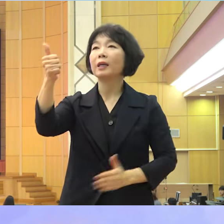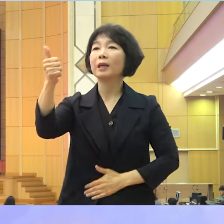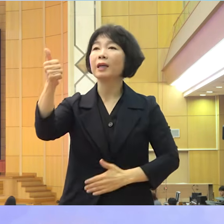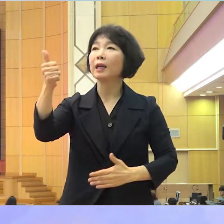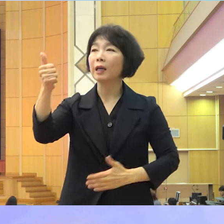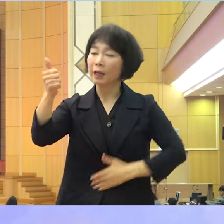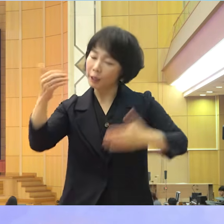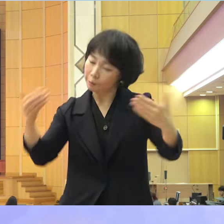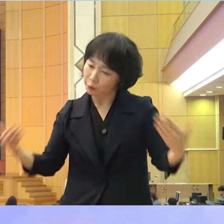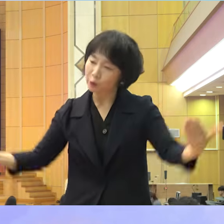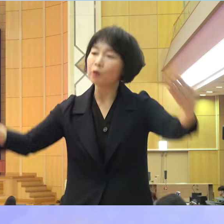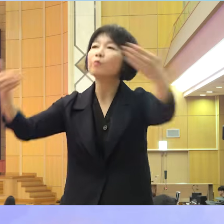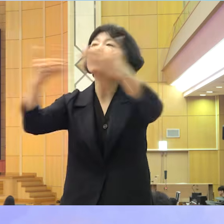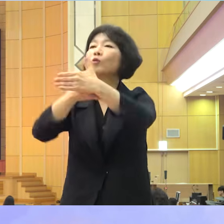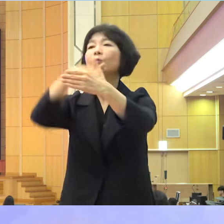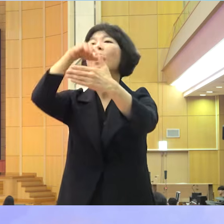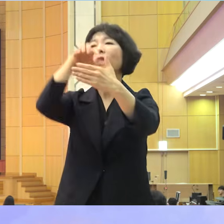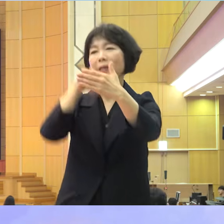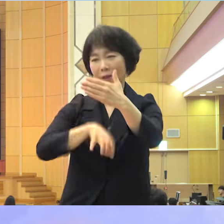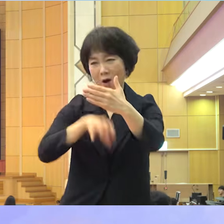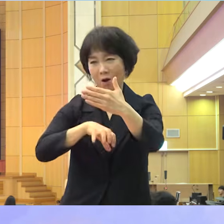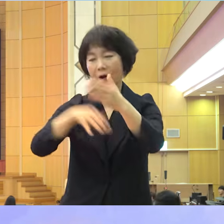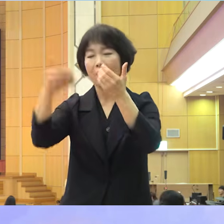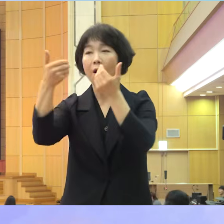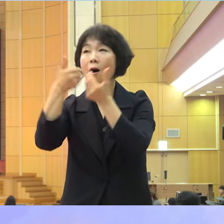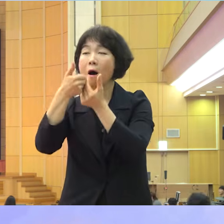아버지 품 안에서